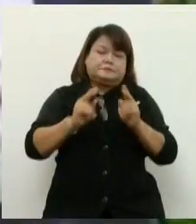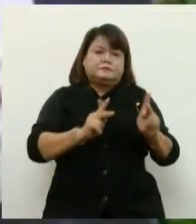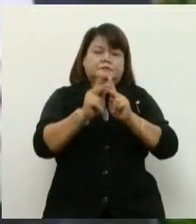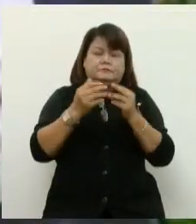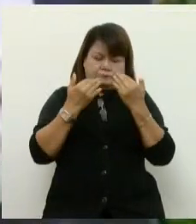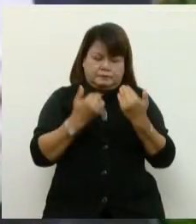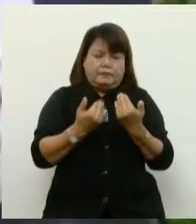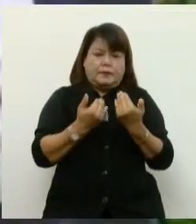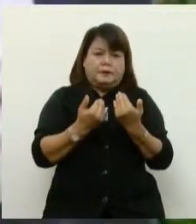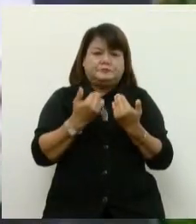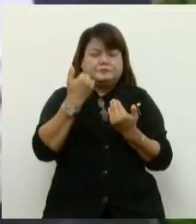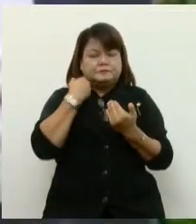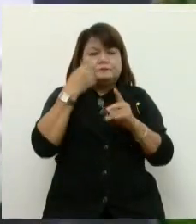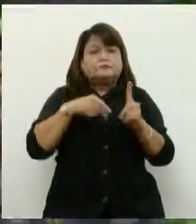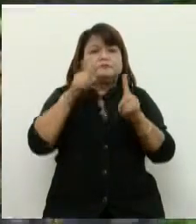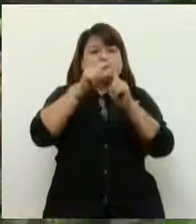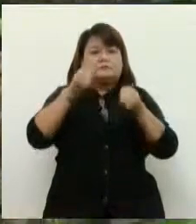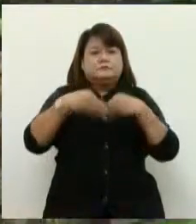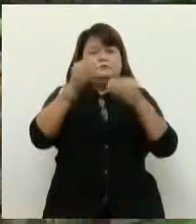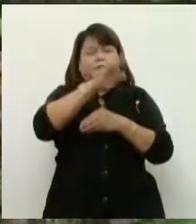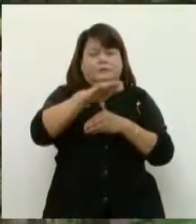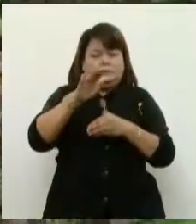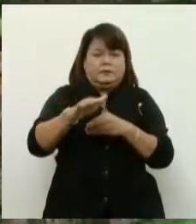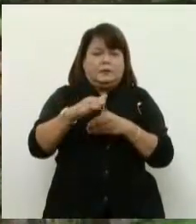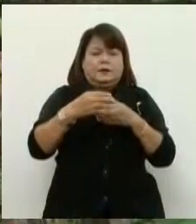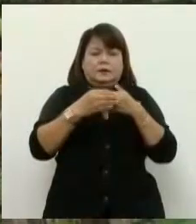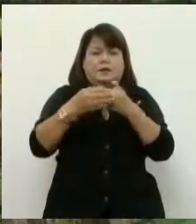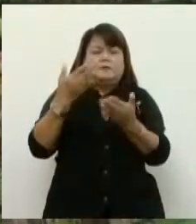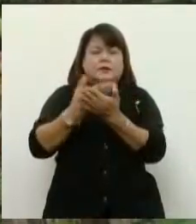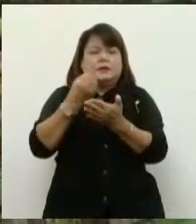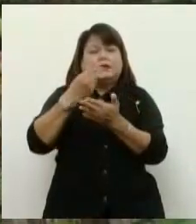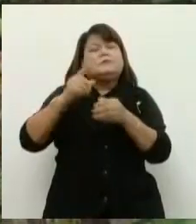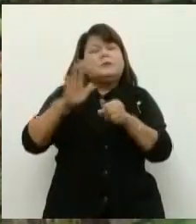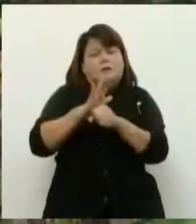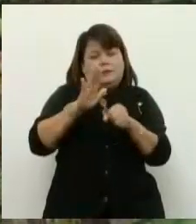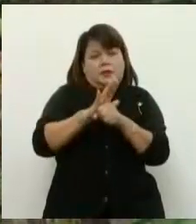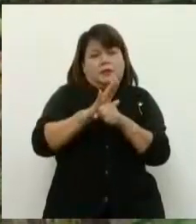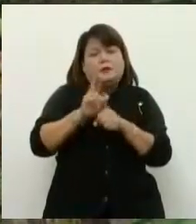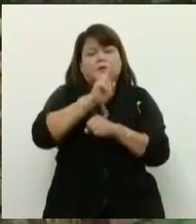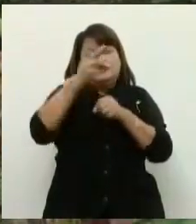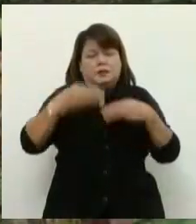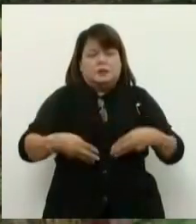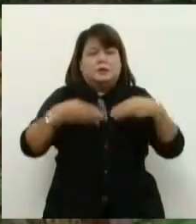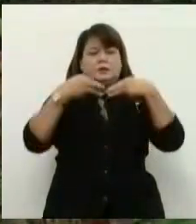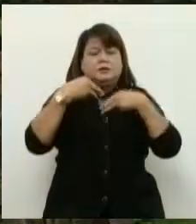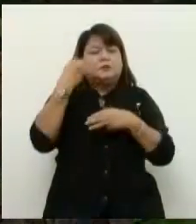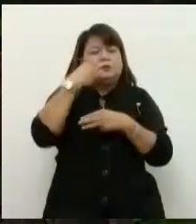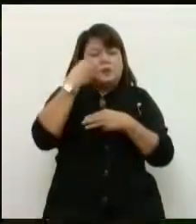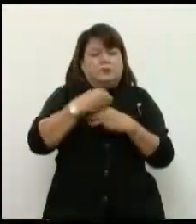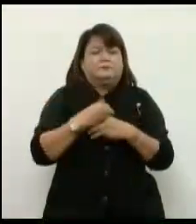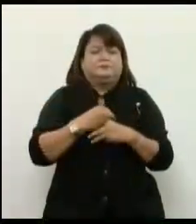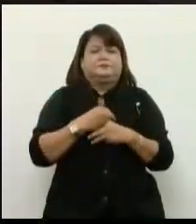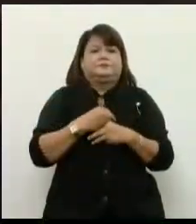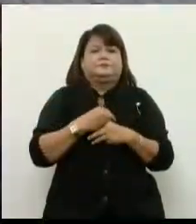านี้ล้วนมีเป้าหมายเพื่อให้นักเรียนทุกคนได้นำหลักปรัชญาของเศรษฐกิจพอเพียงไปใช้ในการดำเนินชีวิตนะ